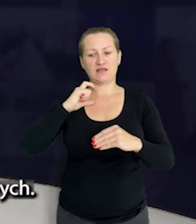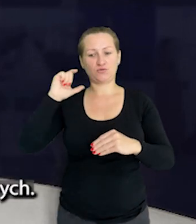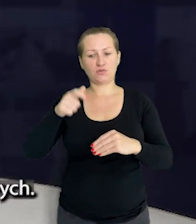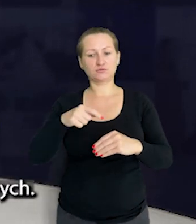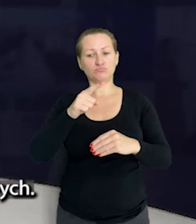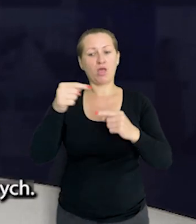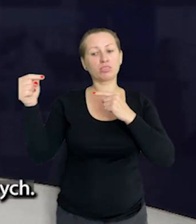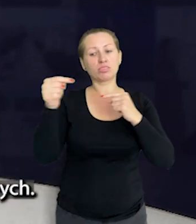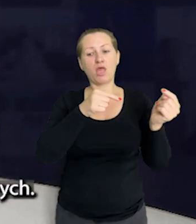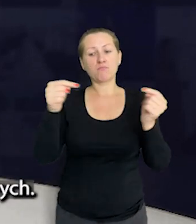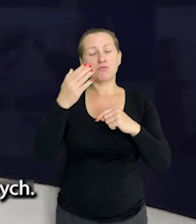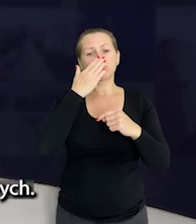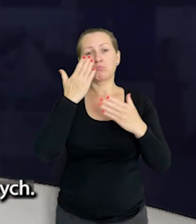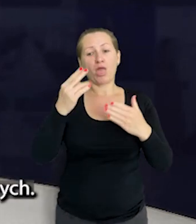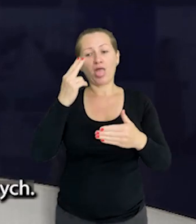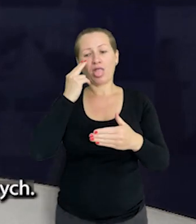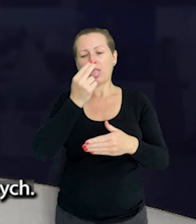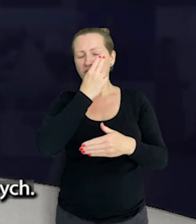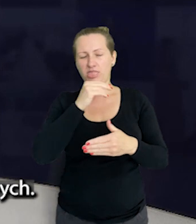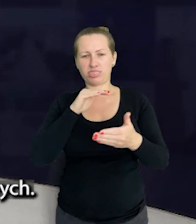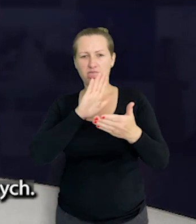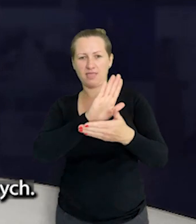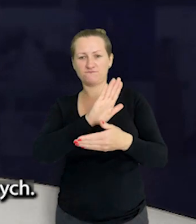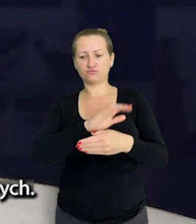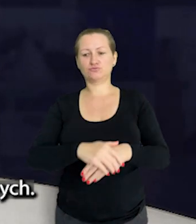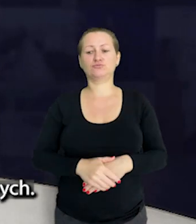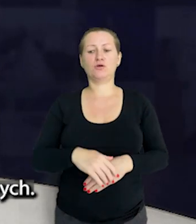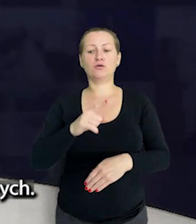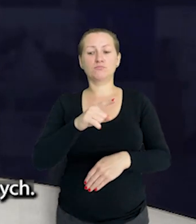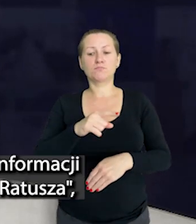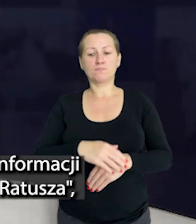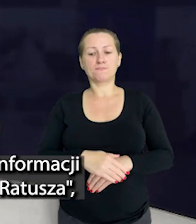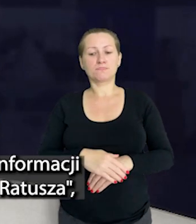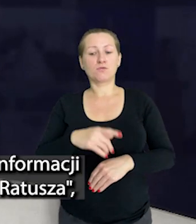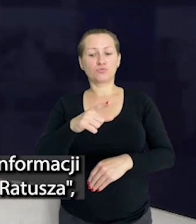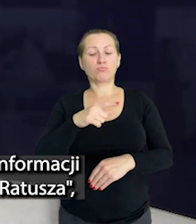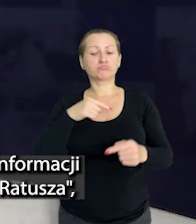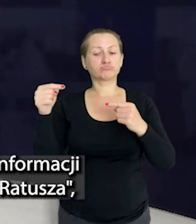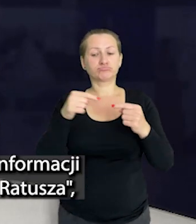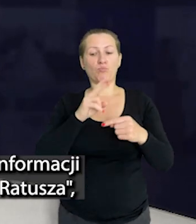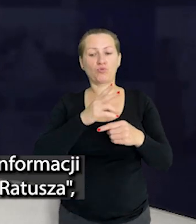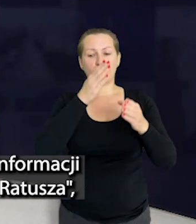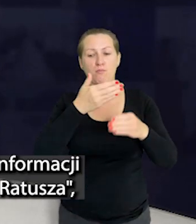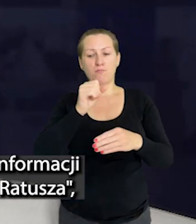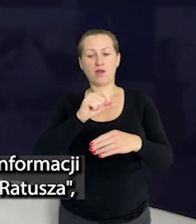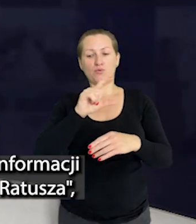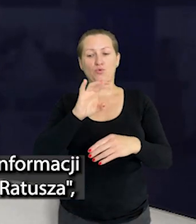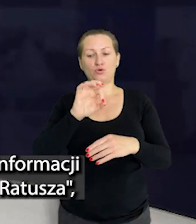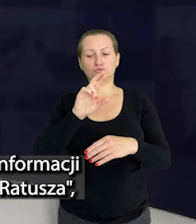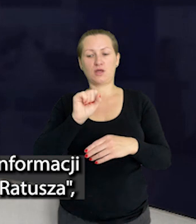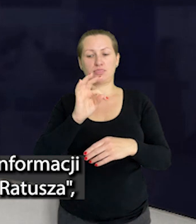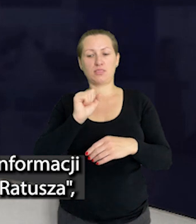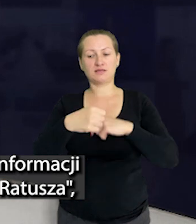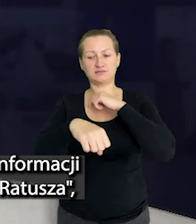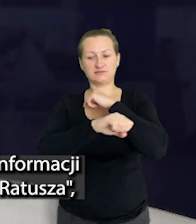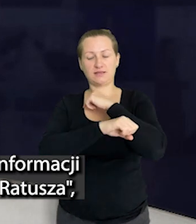Gdańskim. Tematem dyskusji była mowa nienawiści głównie w mediach społecznościowych. Czynny udział w debacie wzięli Małgorzata